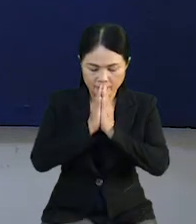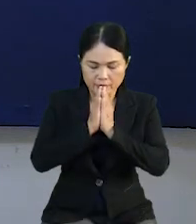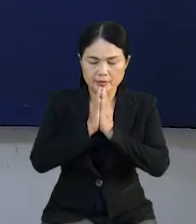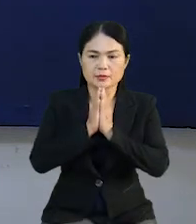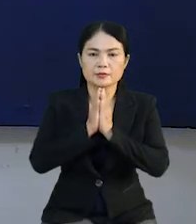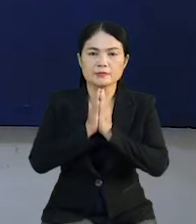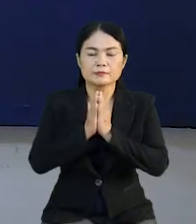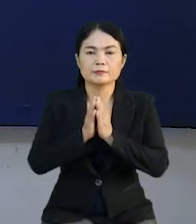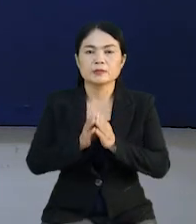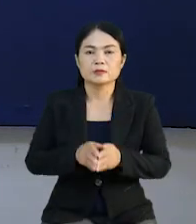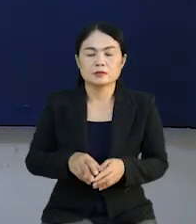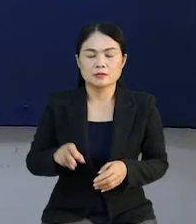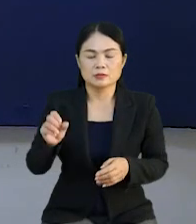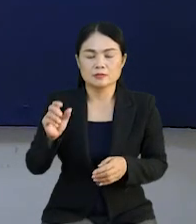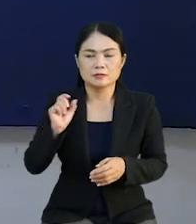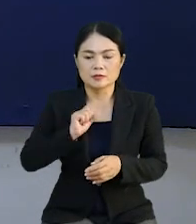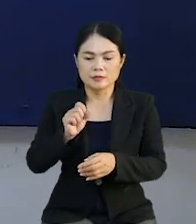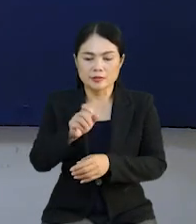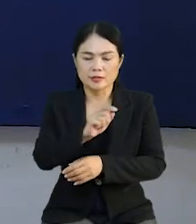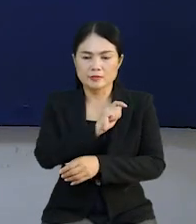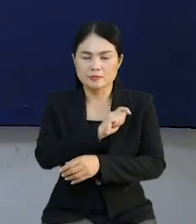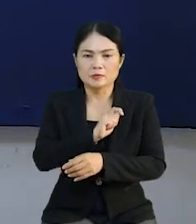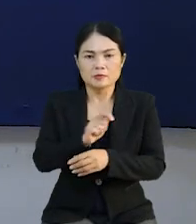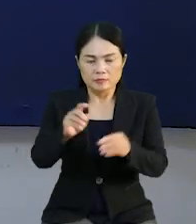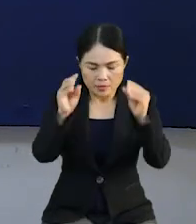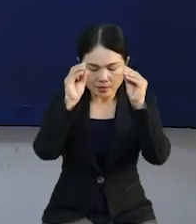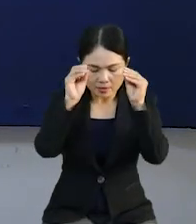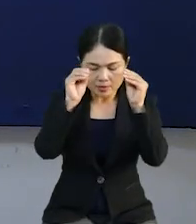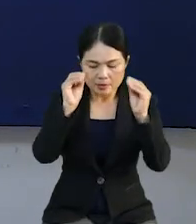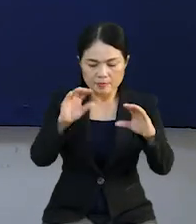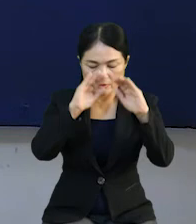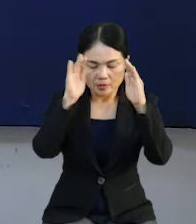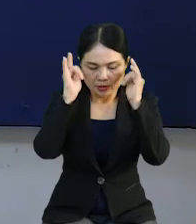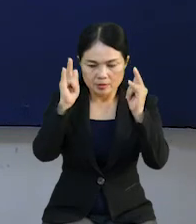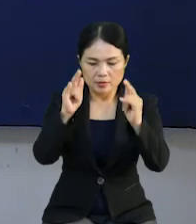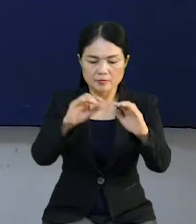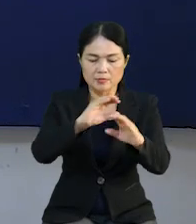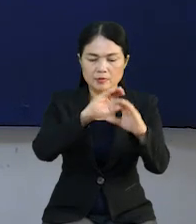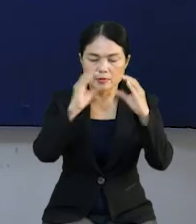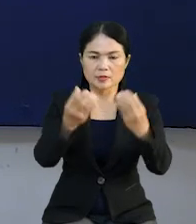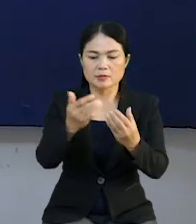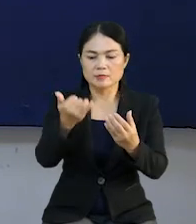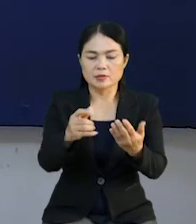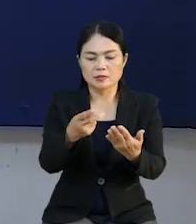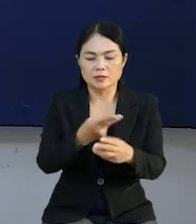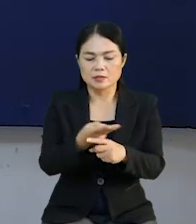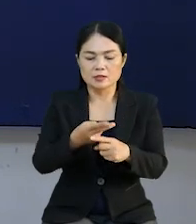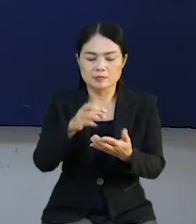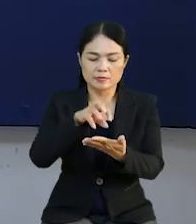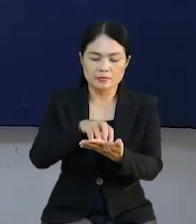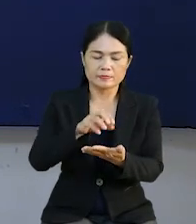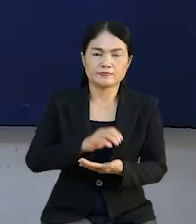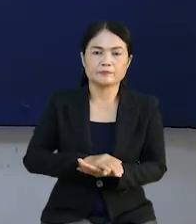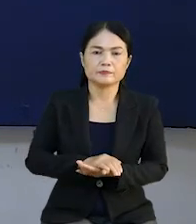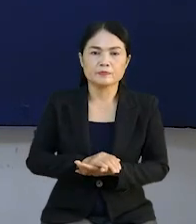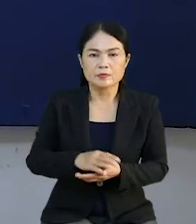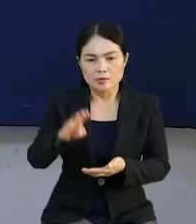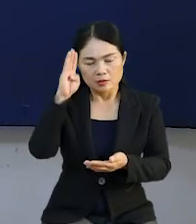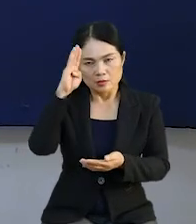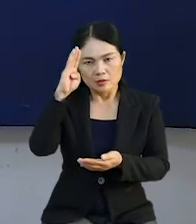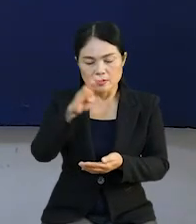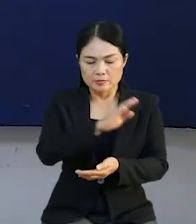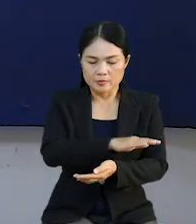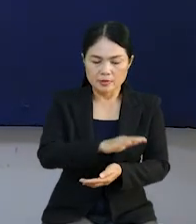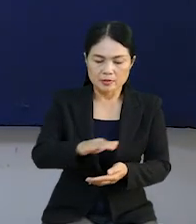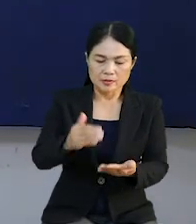ជំរាបសួរ ខ្ញុំបាទឈ្មោះលឹមសុគន្ធារាជាគ្រូបង្រៀនថ្នាក់ទី6នៃសាលាបឋមសិក្សាអនុវត្តរាជធានីសួស្ដីកូន